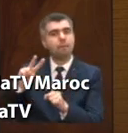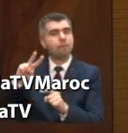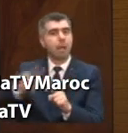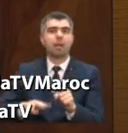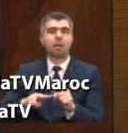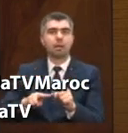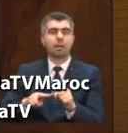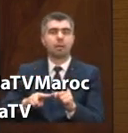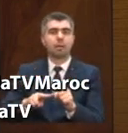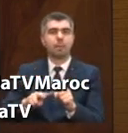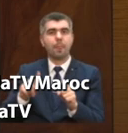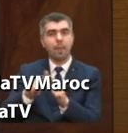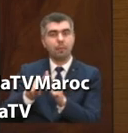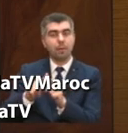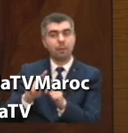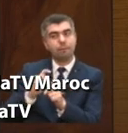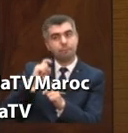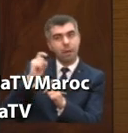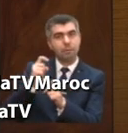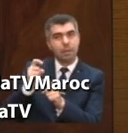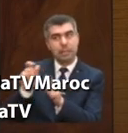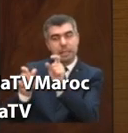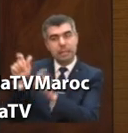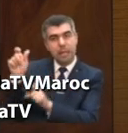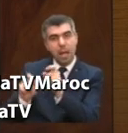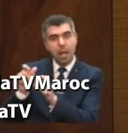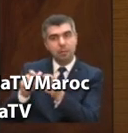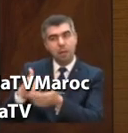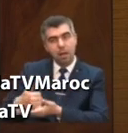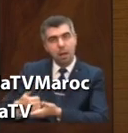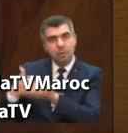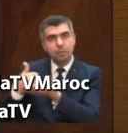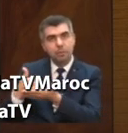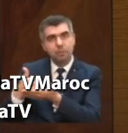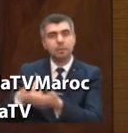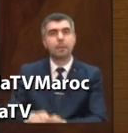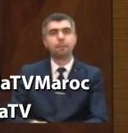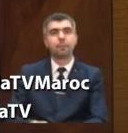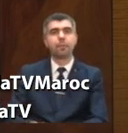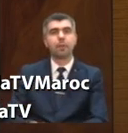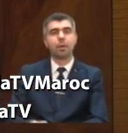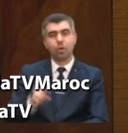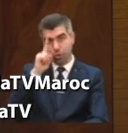وبالتالي القرار ديال صرف التعويضات لبعض المتبقون إن شاء الله